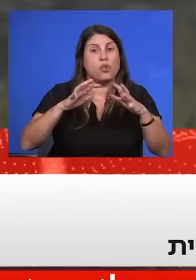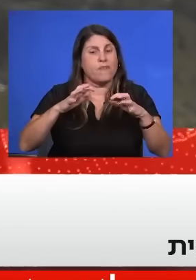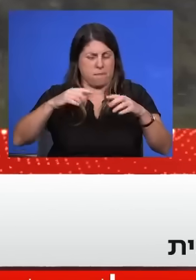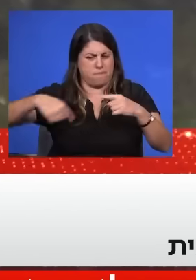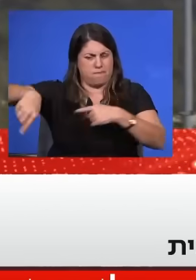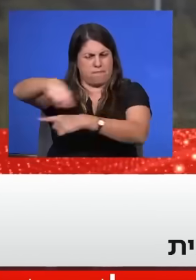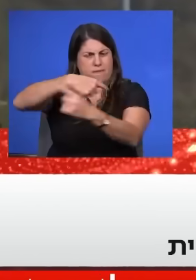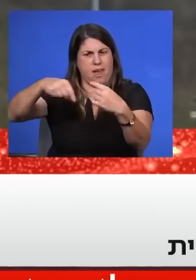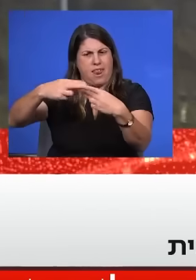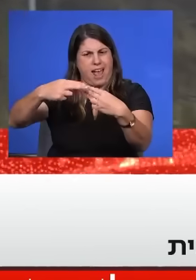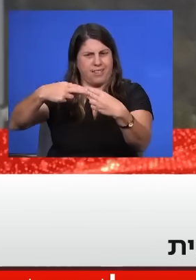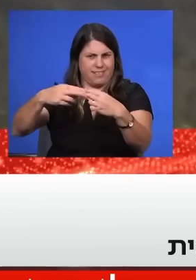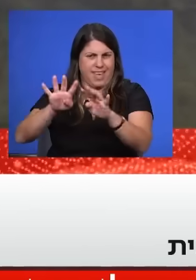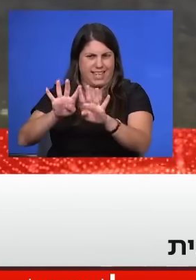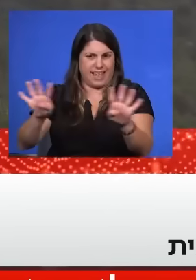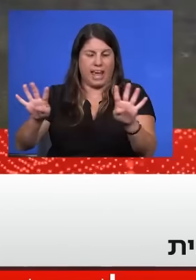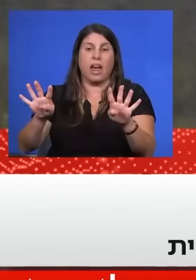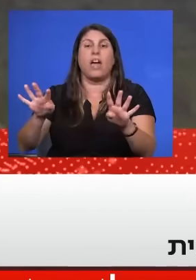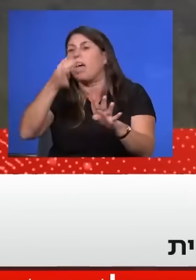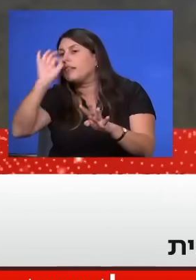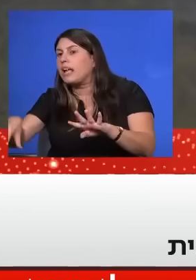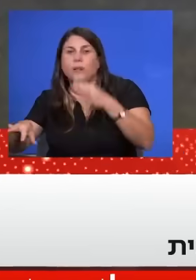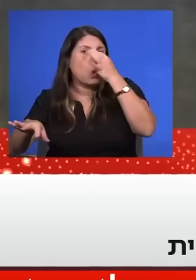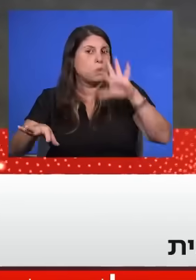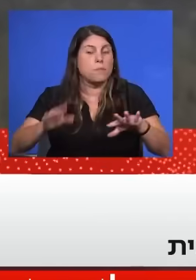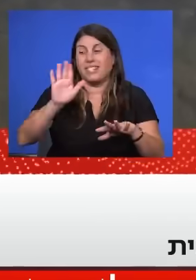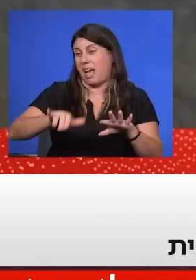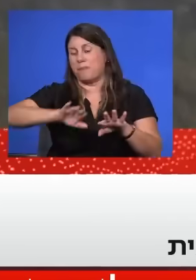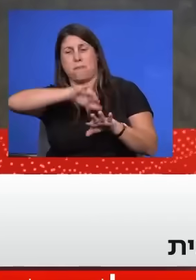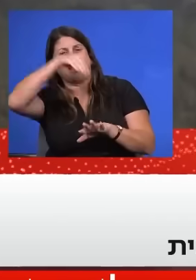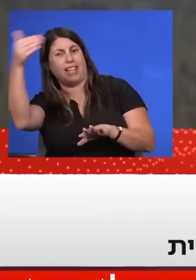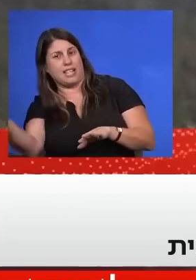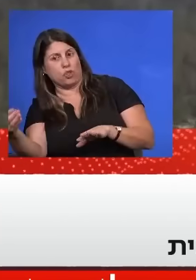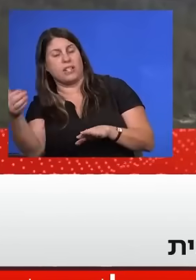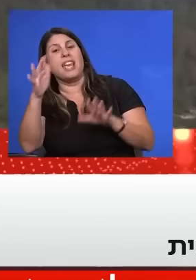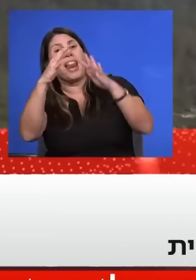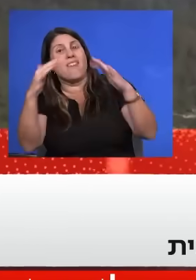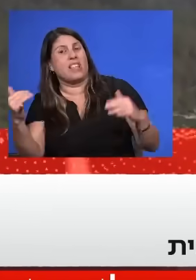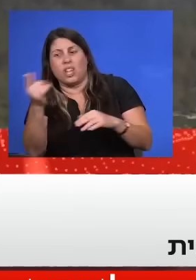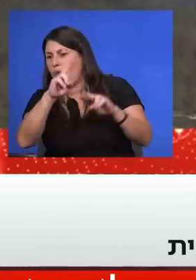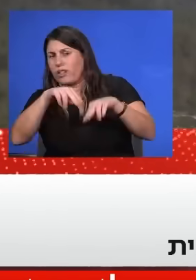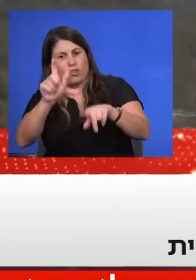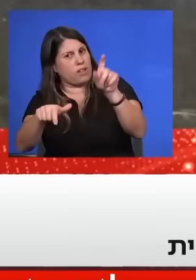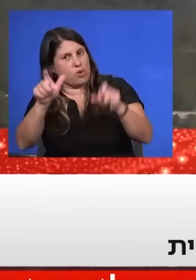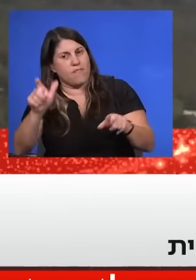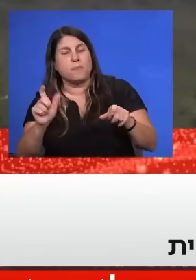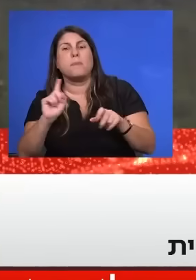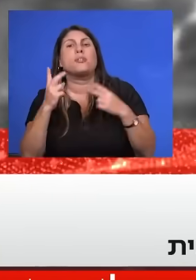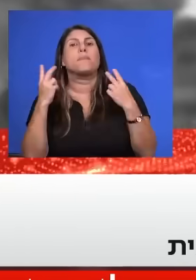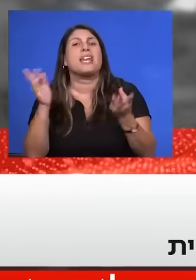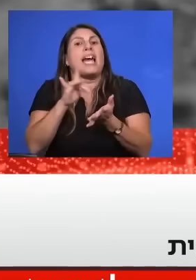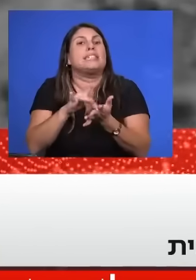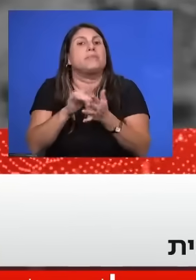נטושים, גם בצד השני בלבנון לא נותר כמעט אף אחד מהתושבים. מי שבעיקר מאכלס את אותם יישובים אלו מחבלי